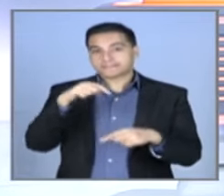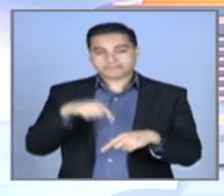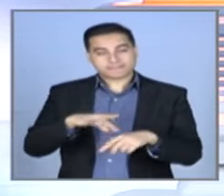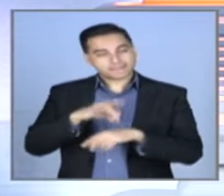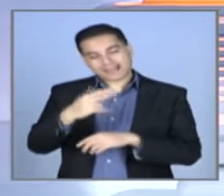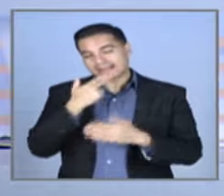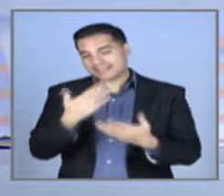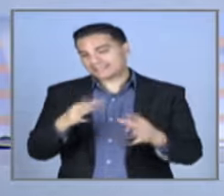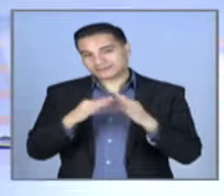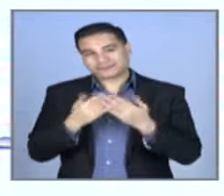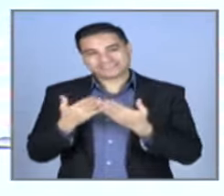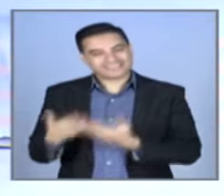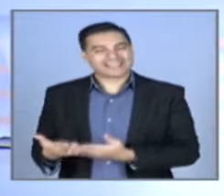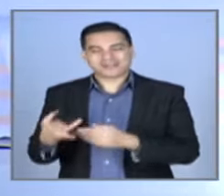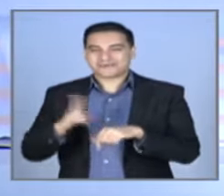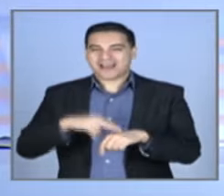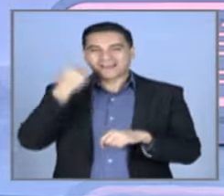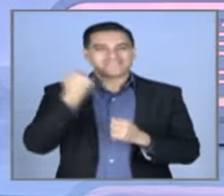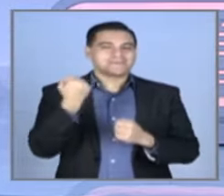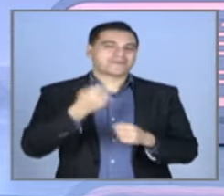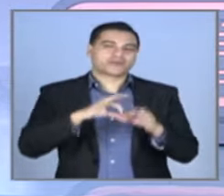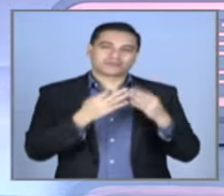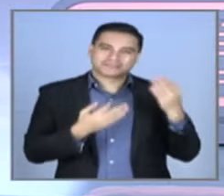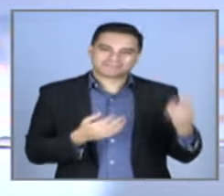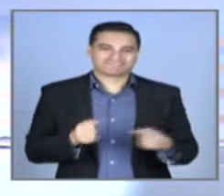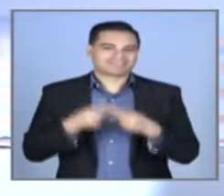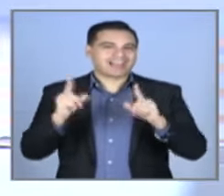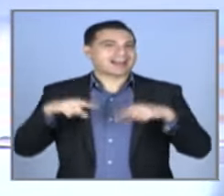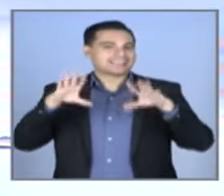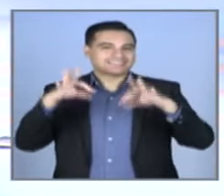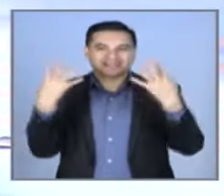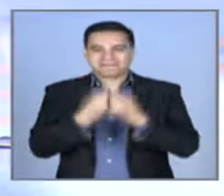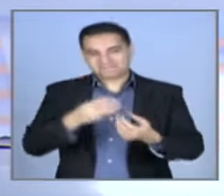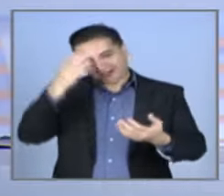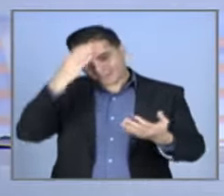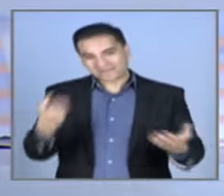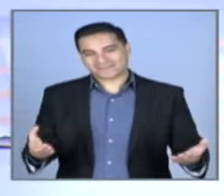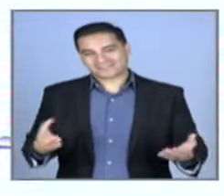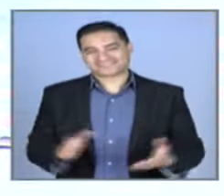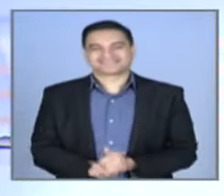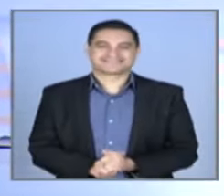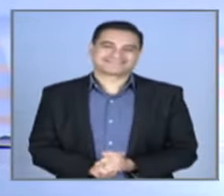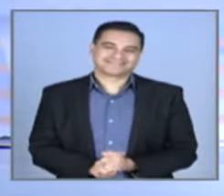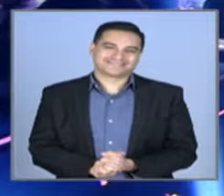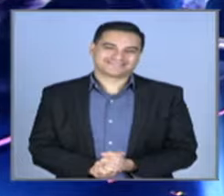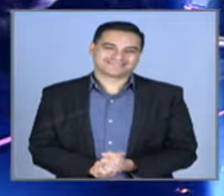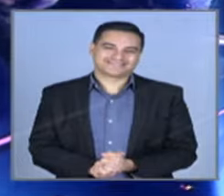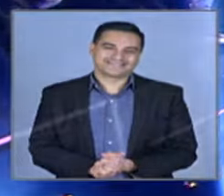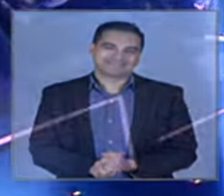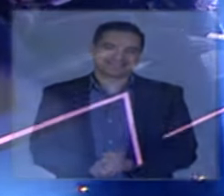هارد لك لعيلة جاد، وألف مبروك لعيلة خميس، وإلى اللقاء وحلقة جديدة مع العباقرة.